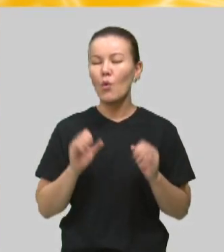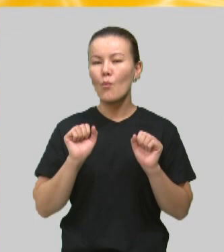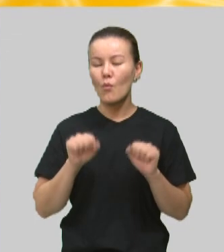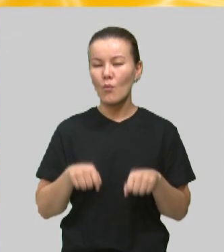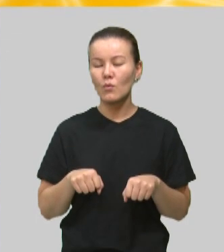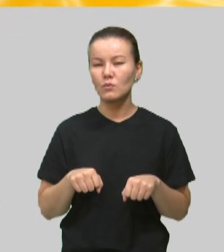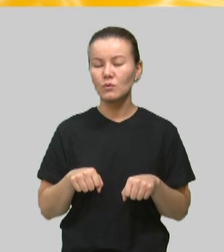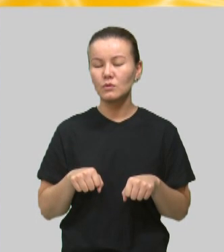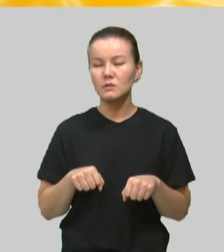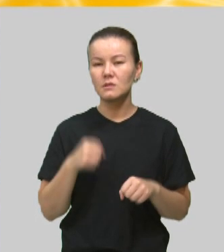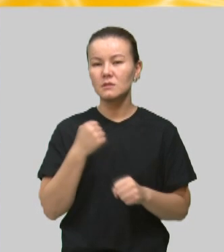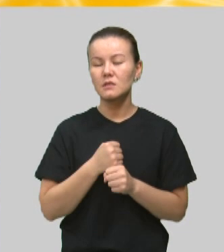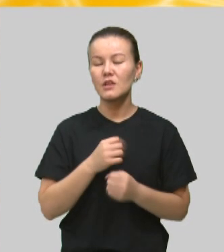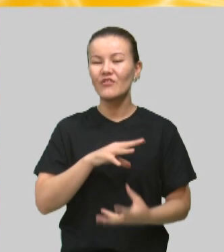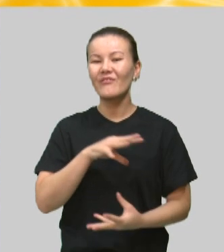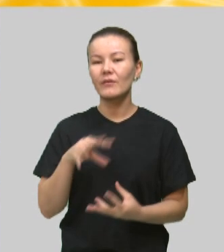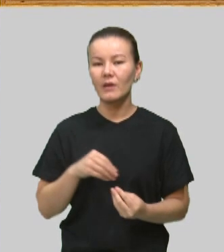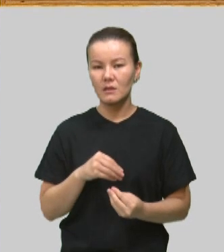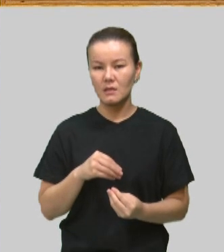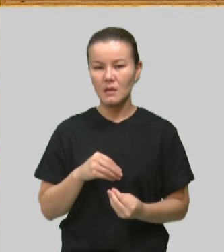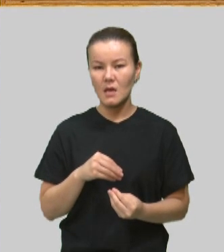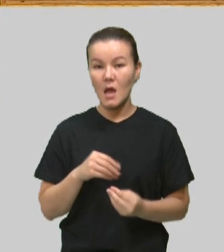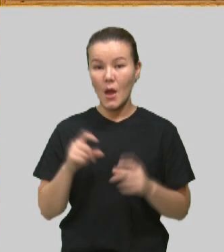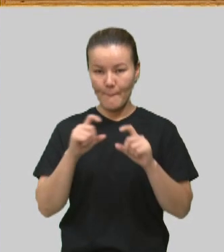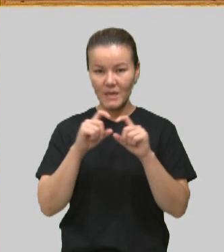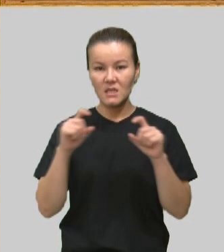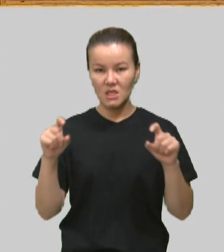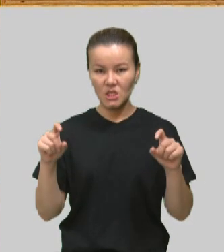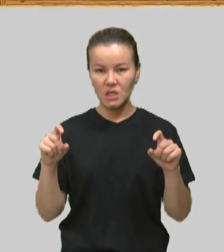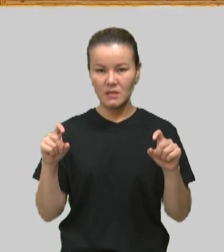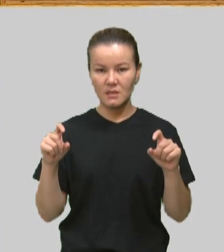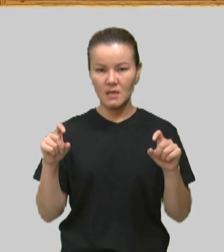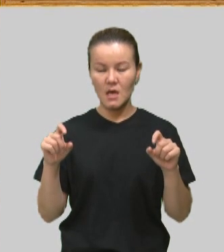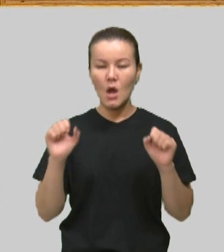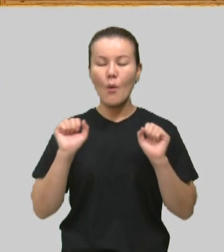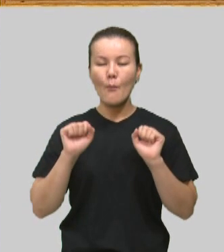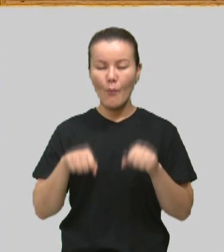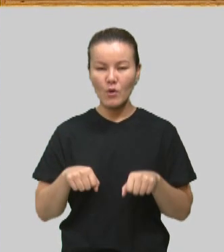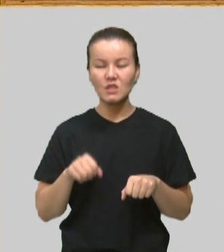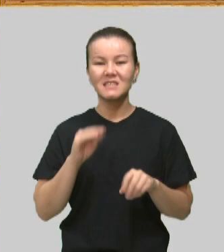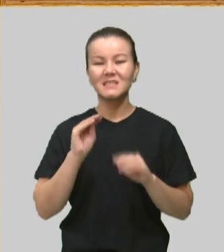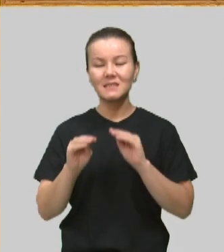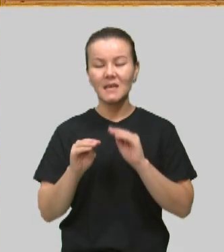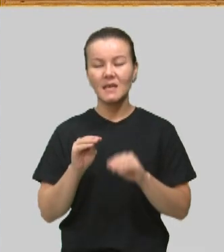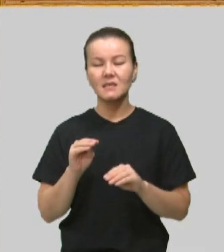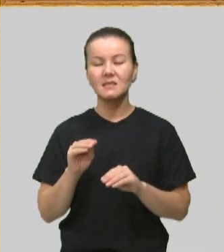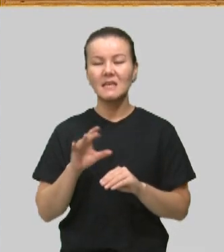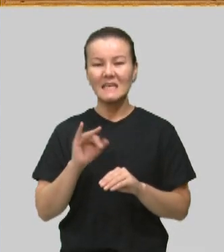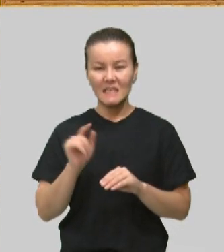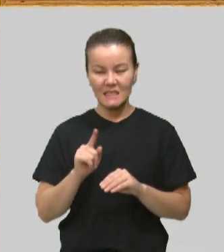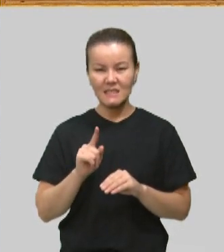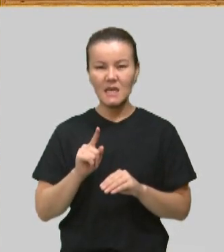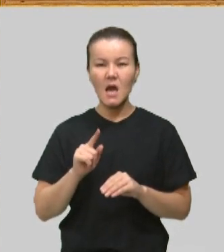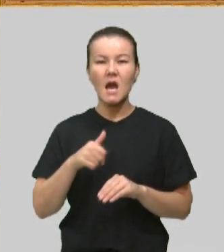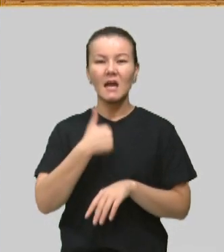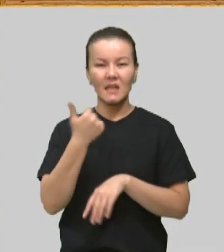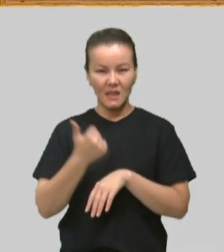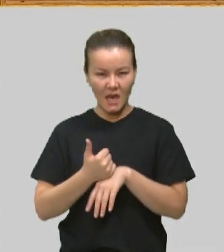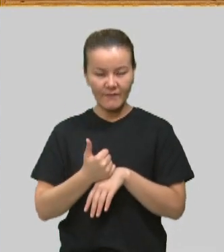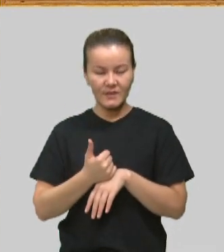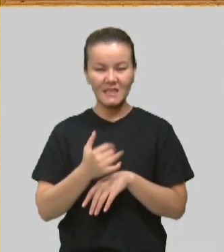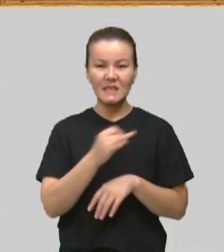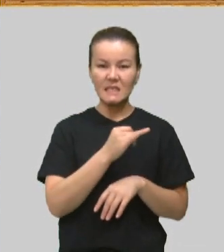можно сделать вывод? Предложение может состоять из главных